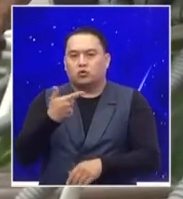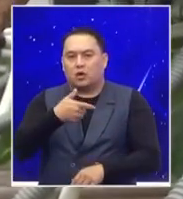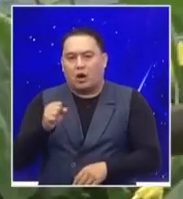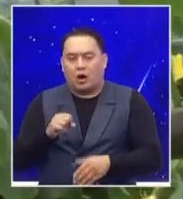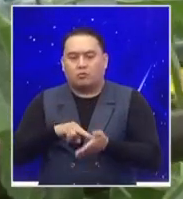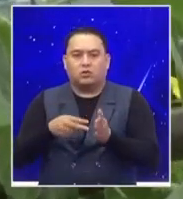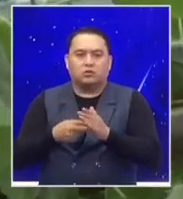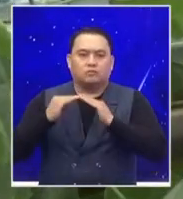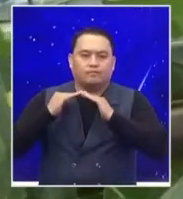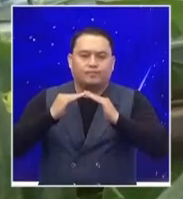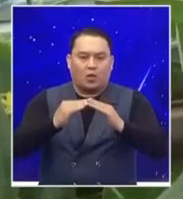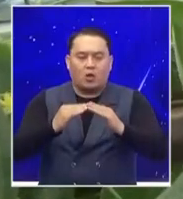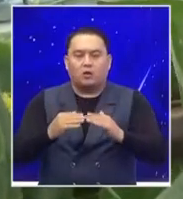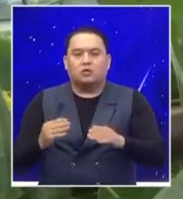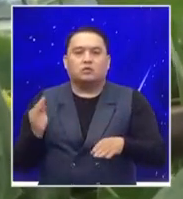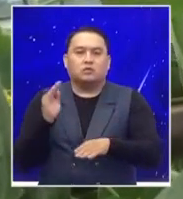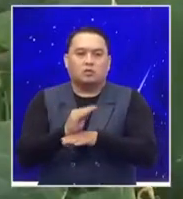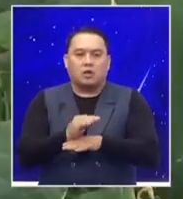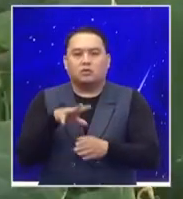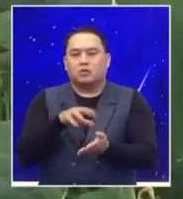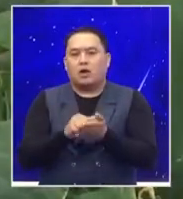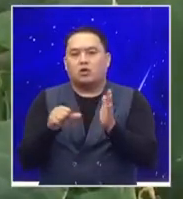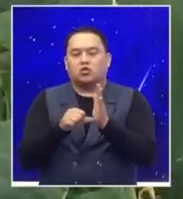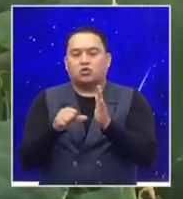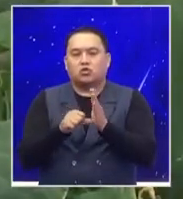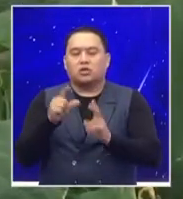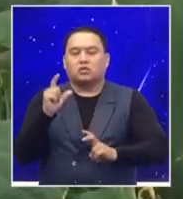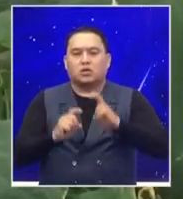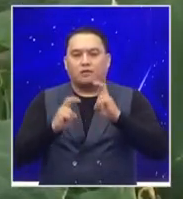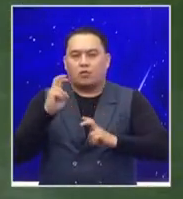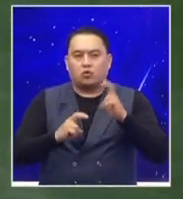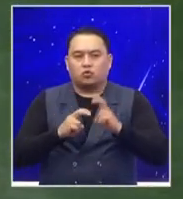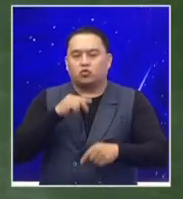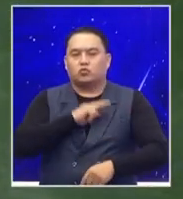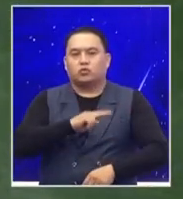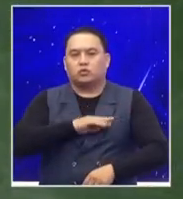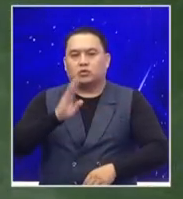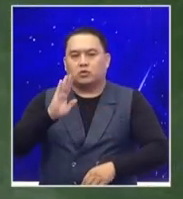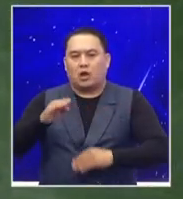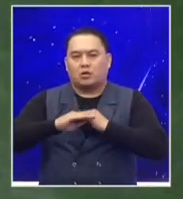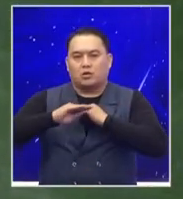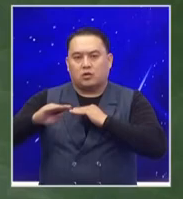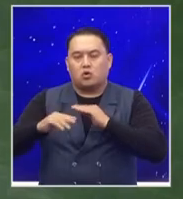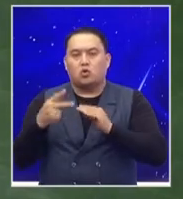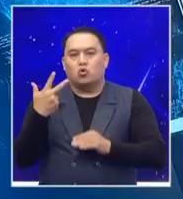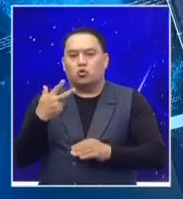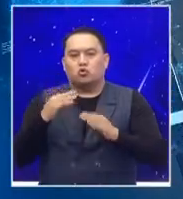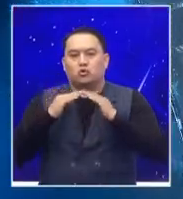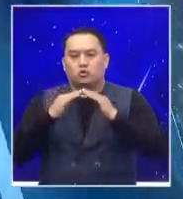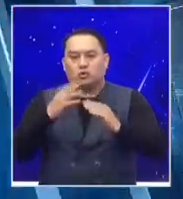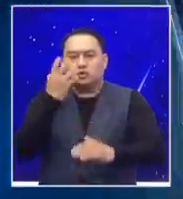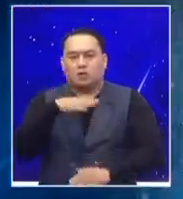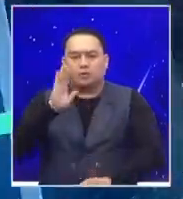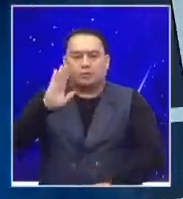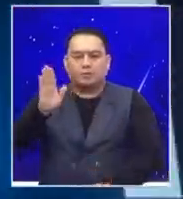жоспарлануда. Қазіргі таңда ауданда жылыжаймен айналысатын 6 кәсіпорын жұмыс істейді. Келесі жылға дейін Қарадала төсінде тағы 3 жылыжай салынбақ.